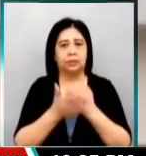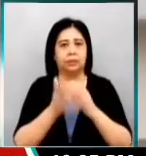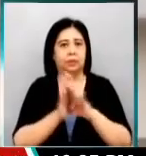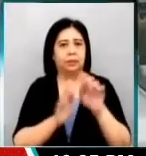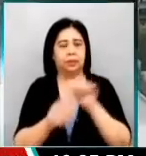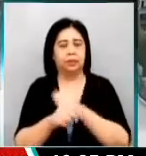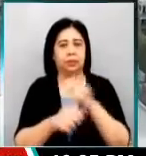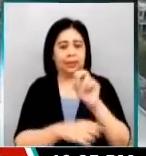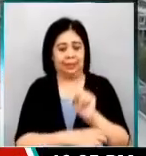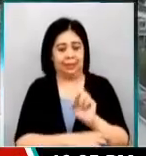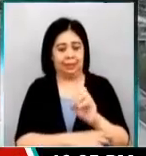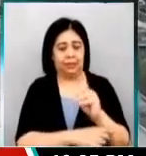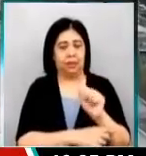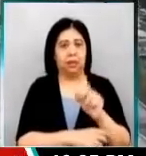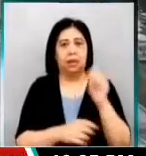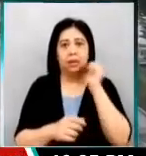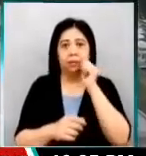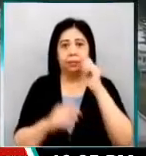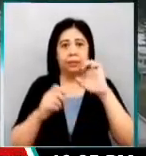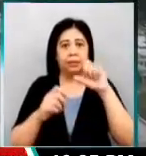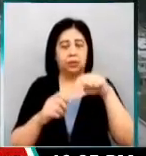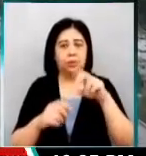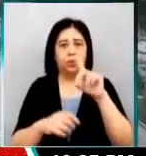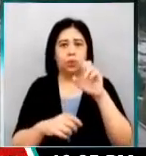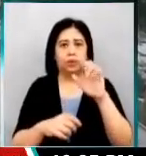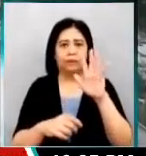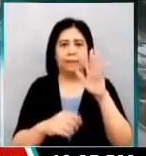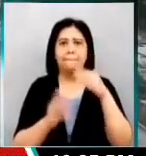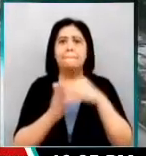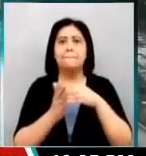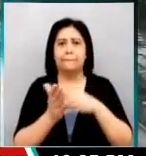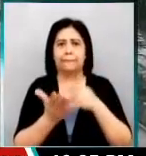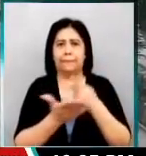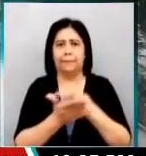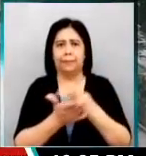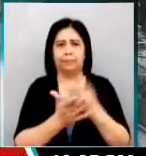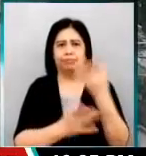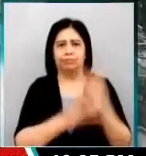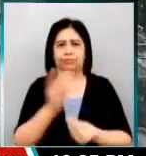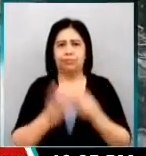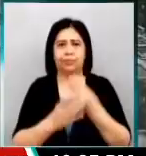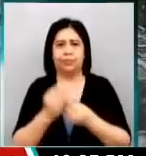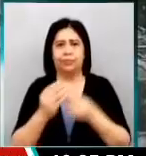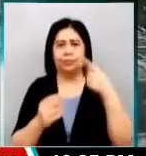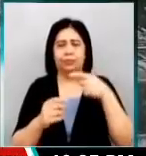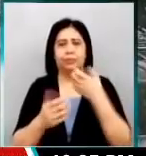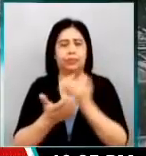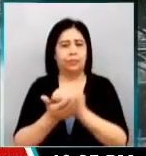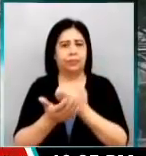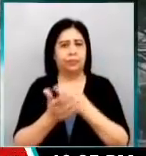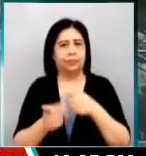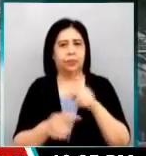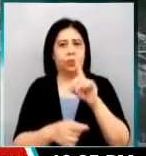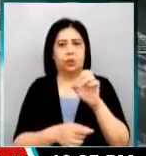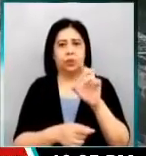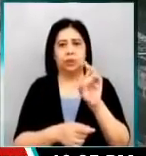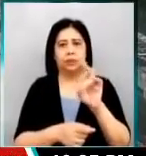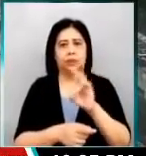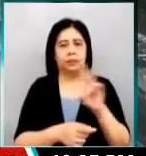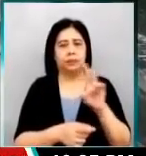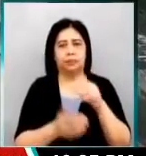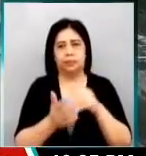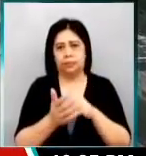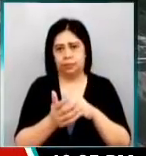Manila, aabot sa 105 billion pesos ang nawawala sa ekonomiya. Nasa 177,000 naman